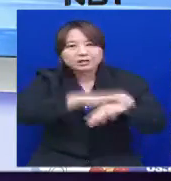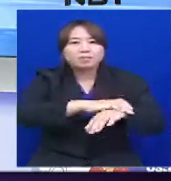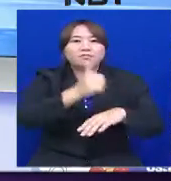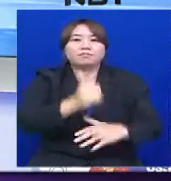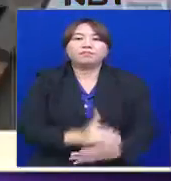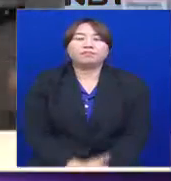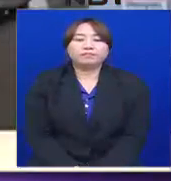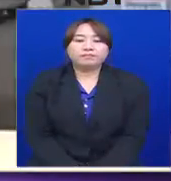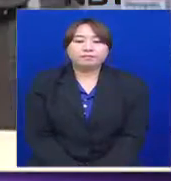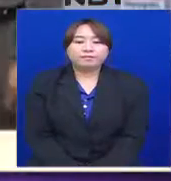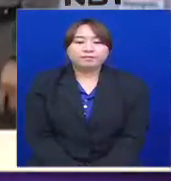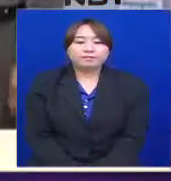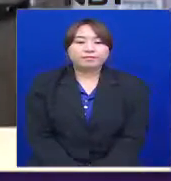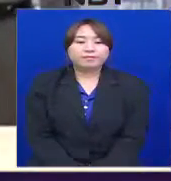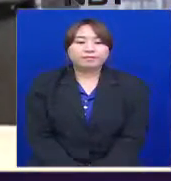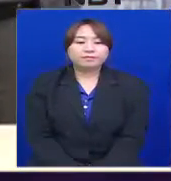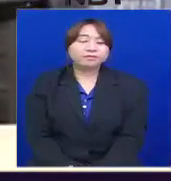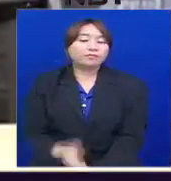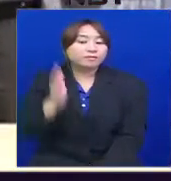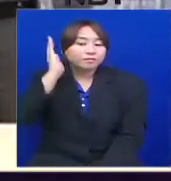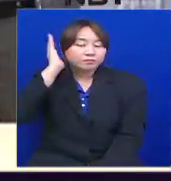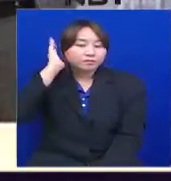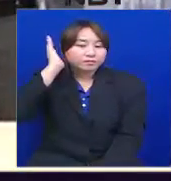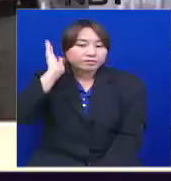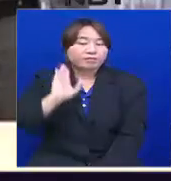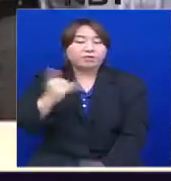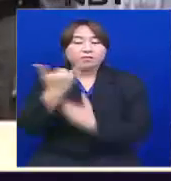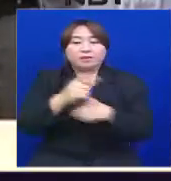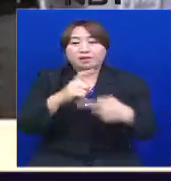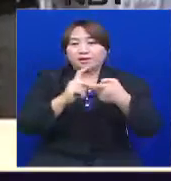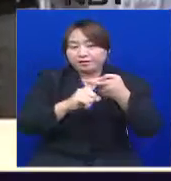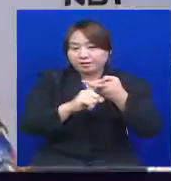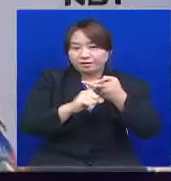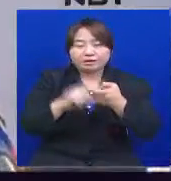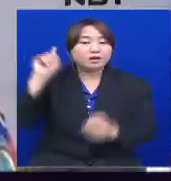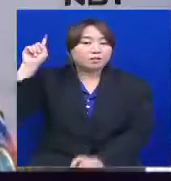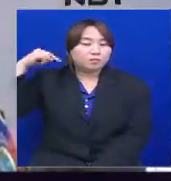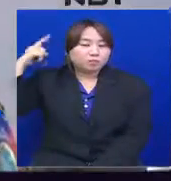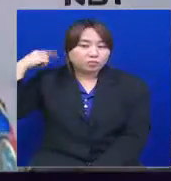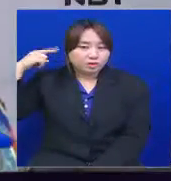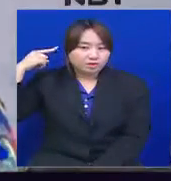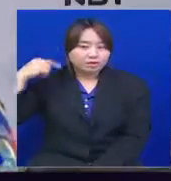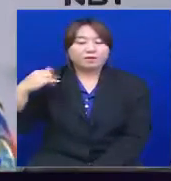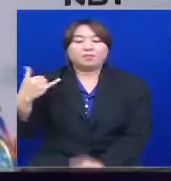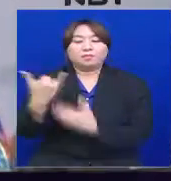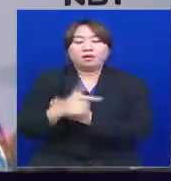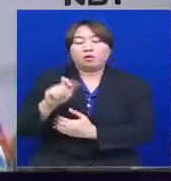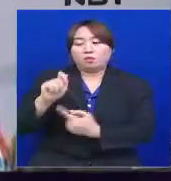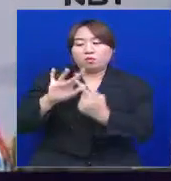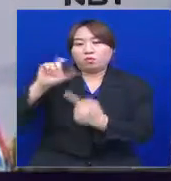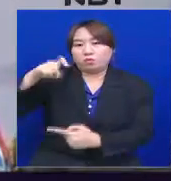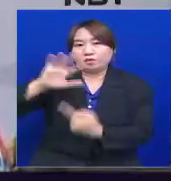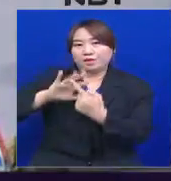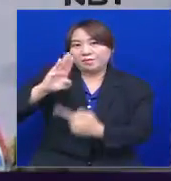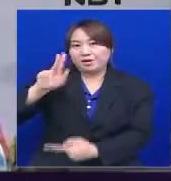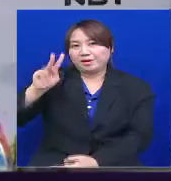ค่ะนายมิรียูนีสัญชาติรัสเซียและนางสาวโอก้าโคโมว่าาสัญชาติอุซเบกิสถานถูก